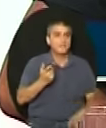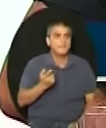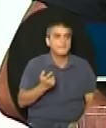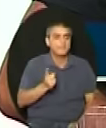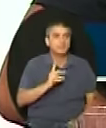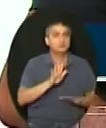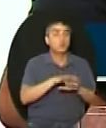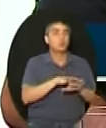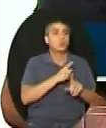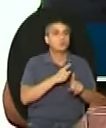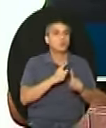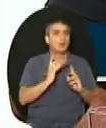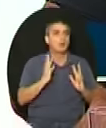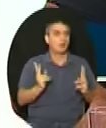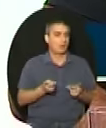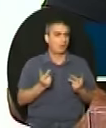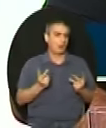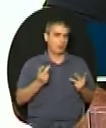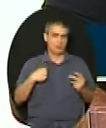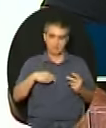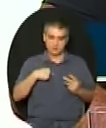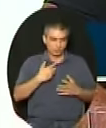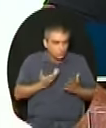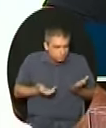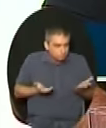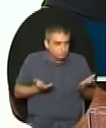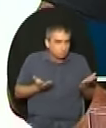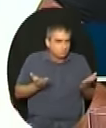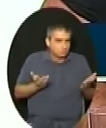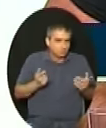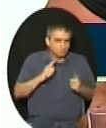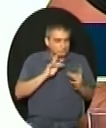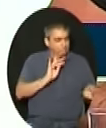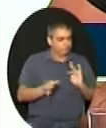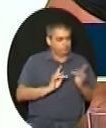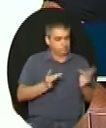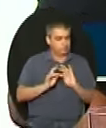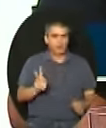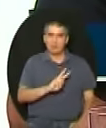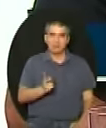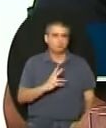יש תחושה שנורא בקלות אנחנו יוצאים ומכסחים אחד את השני